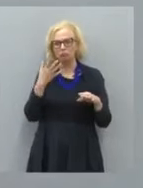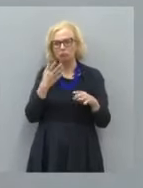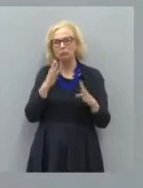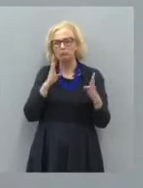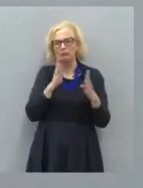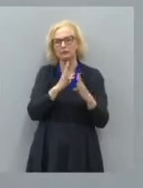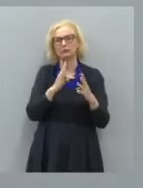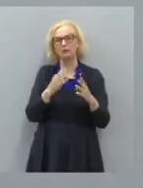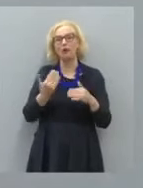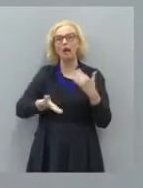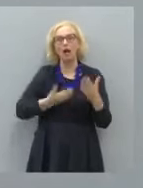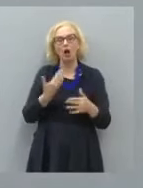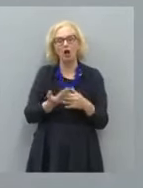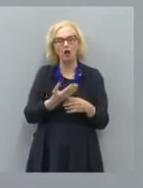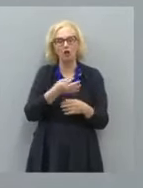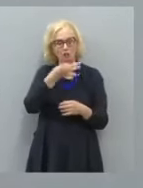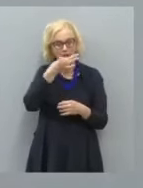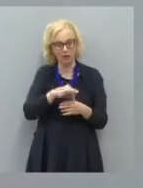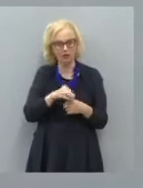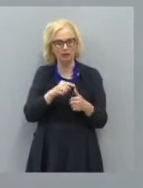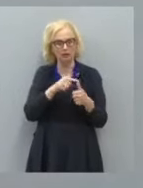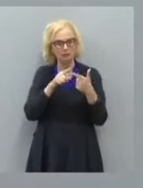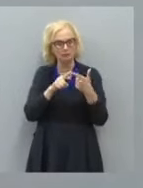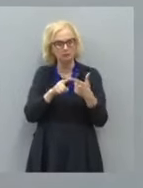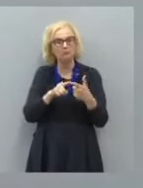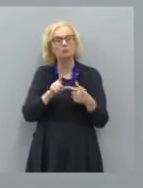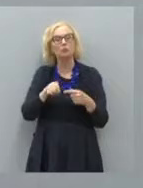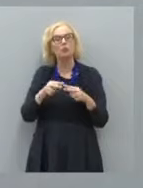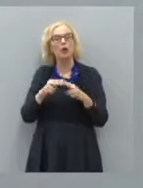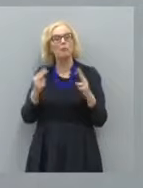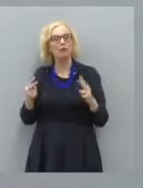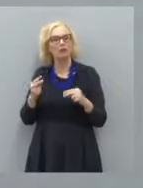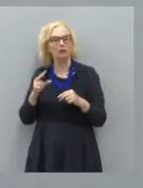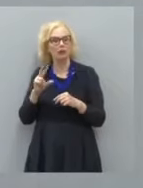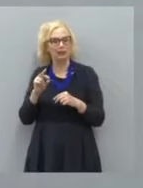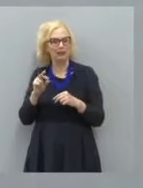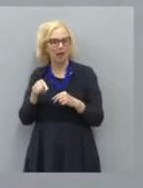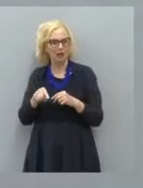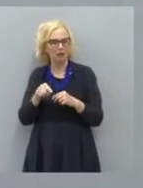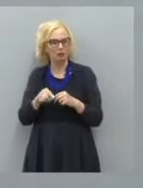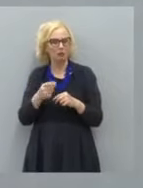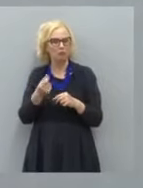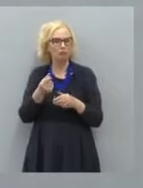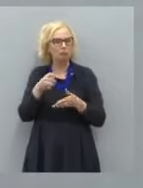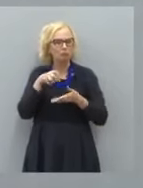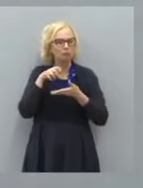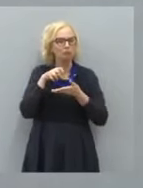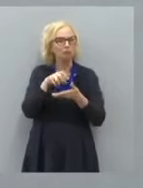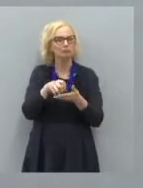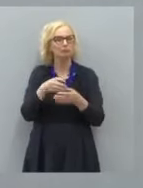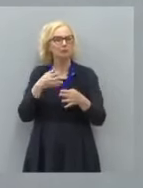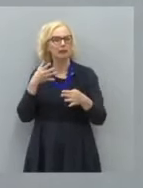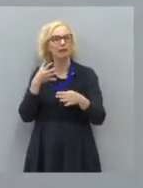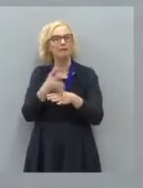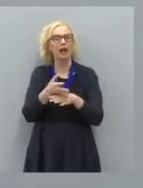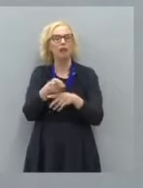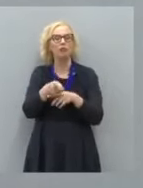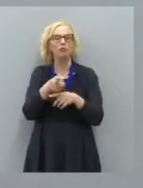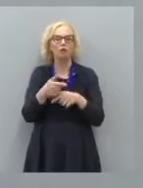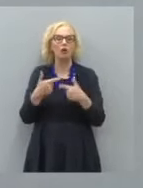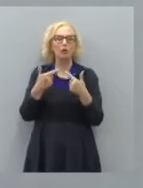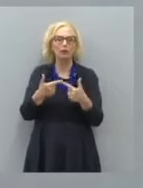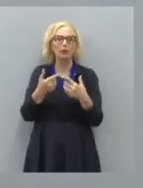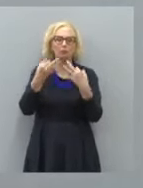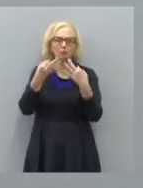rapidità e altrettanto la provincia autonoma di trento è riuscita a mettere in campo azioni che sono riuscite a salvaguardare